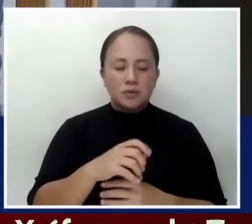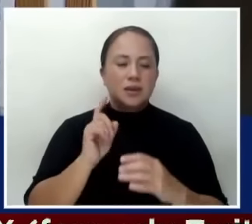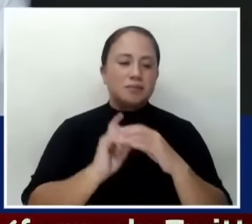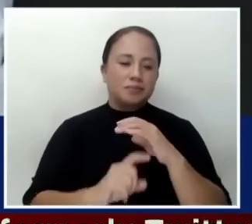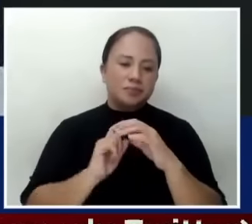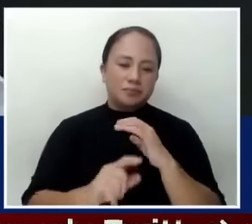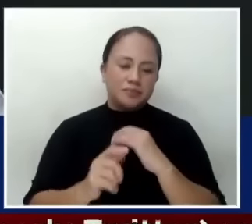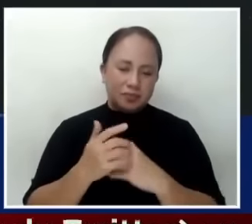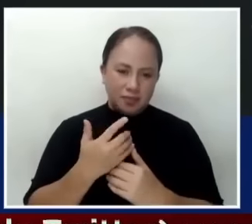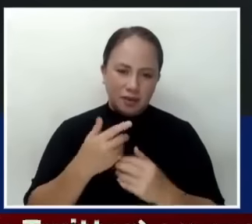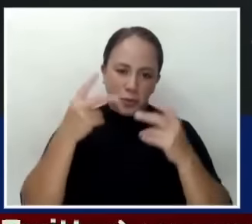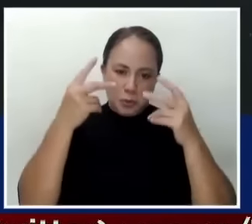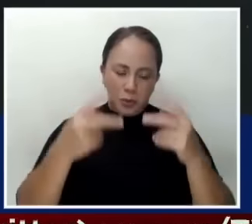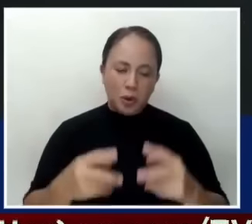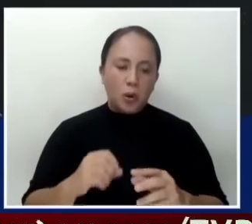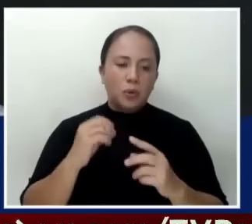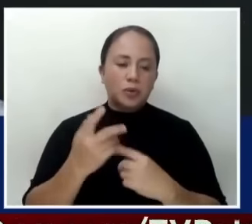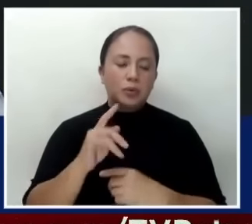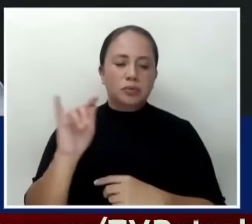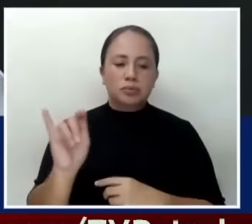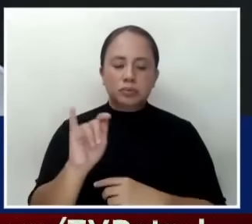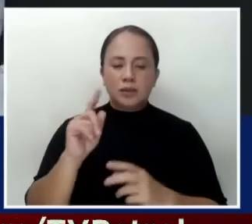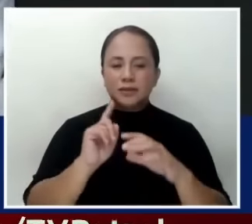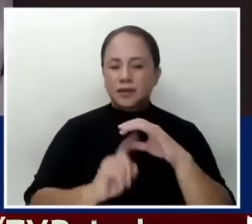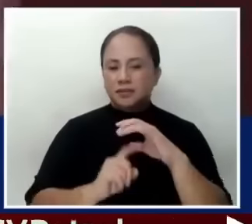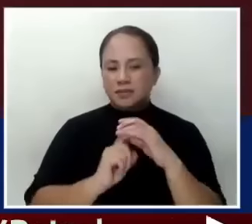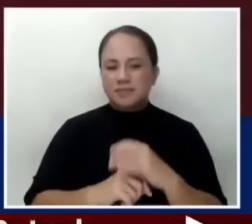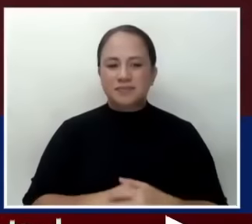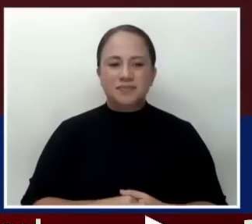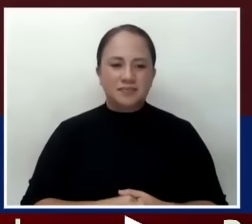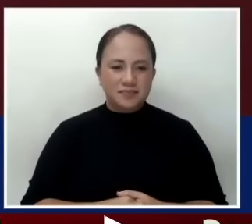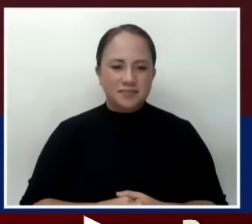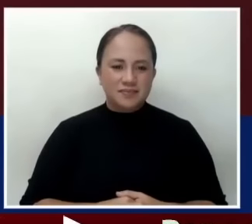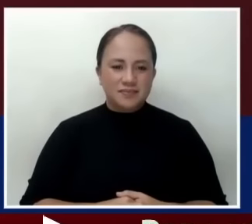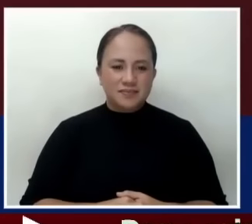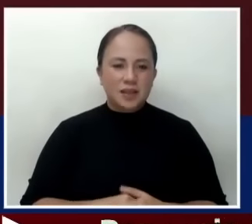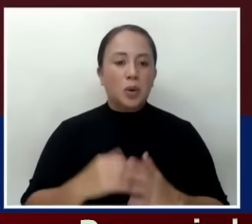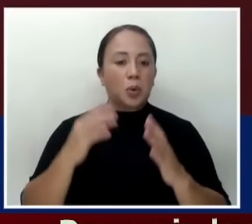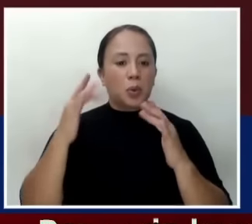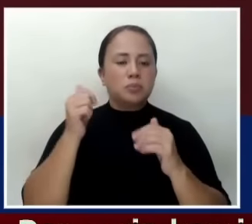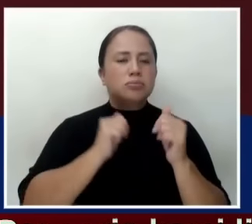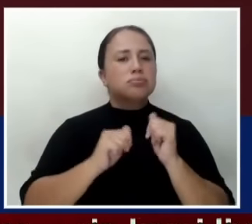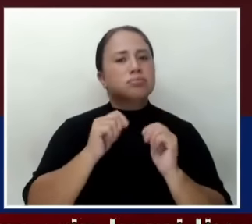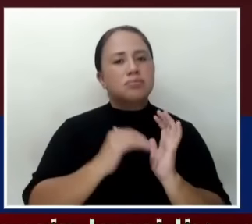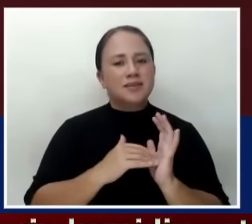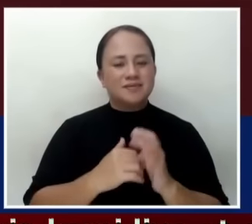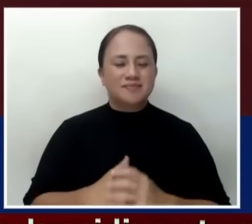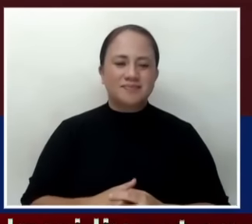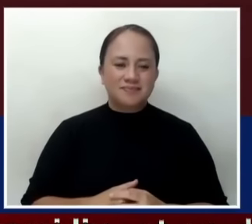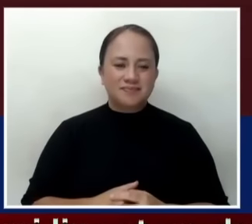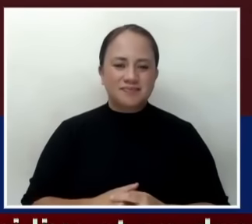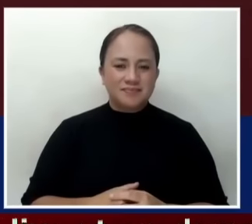news.abs-cbn.com o sa official YouTube channel ng ABS-CBN News. Sana makaarte ako uli.